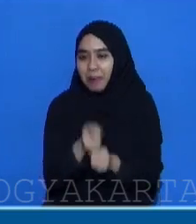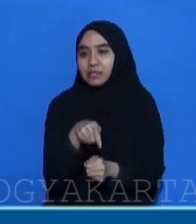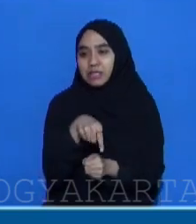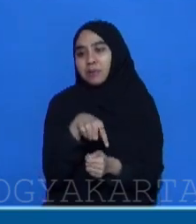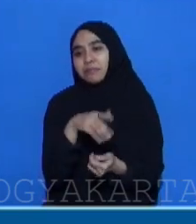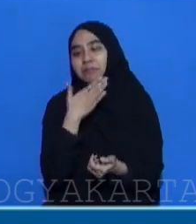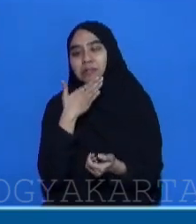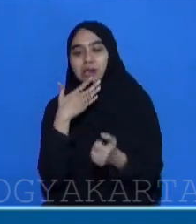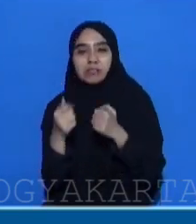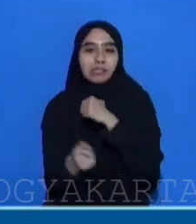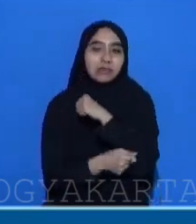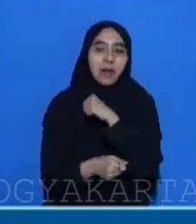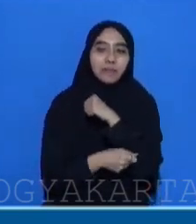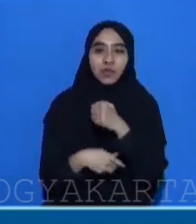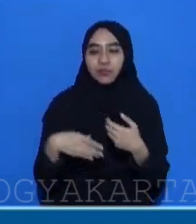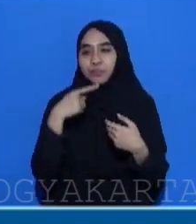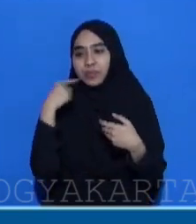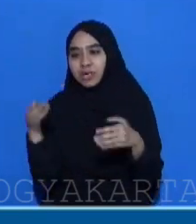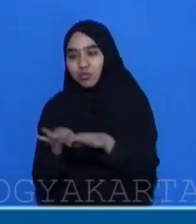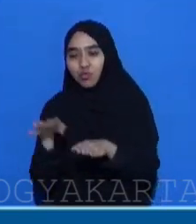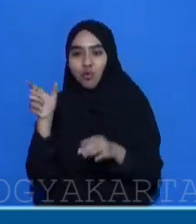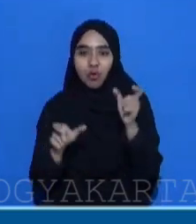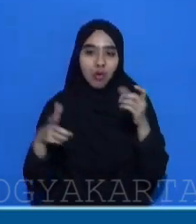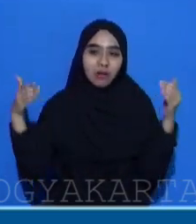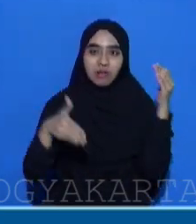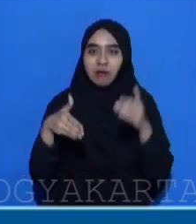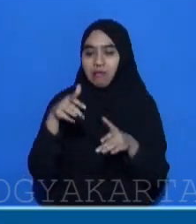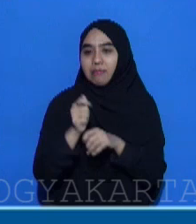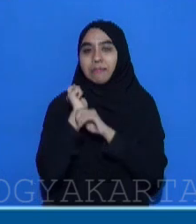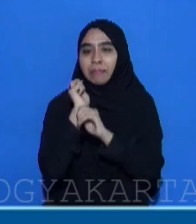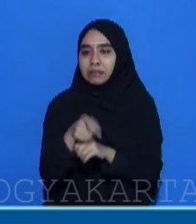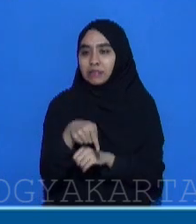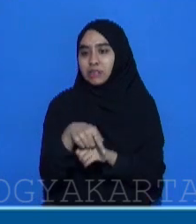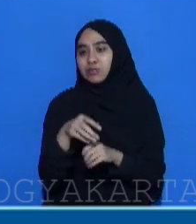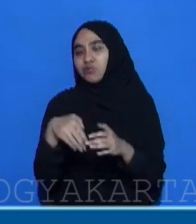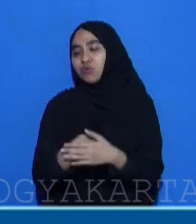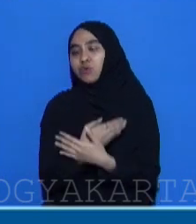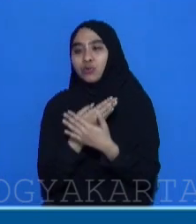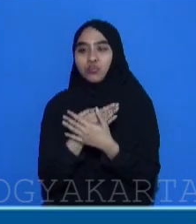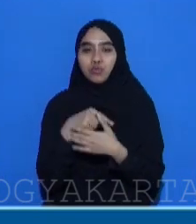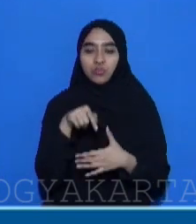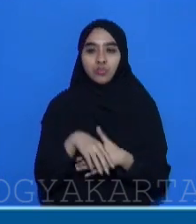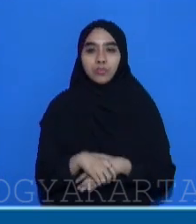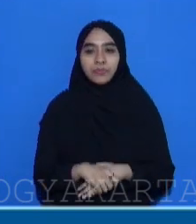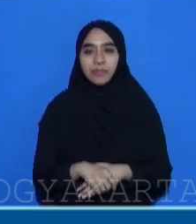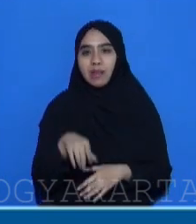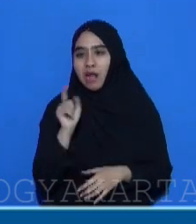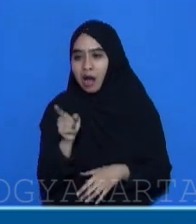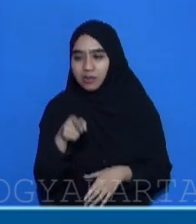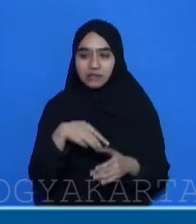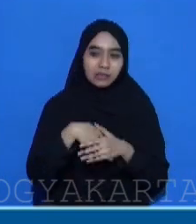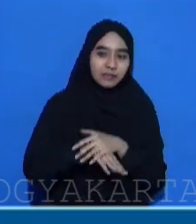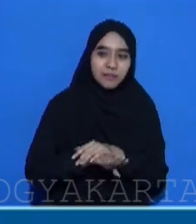Minggu papan men k pemancing saking gunung kidulan nyimpen potensi